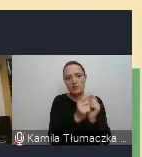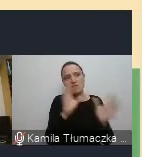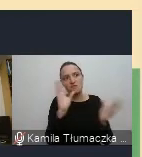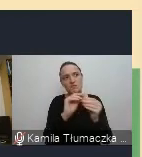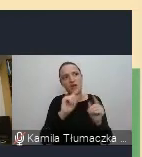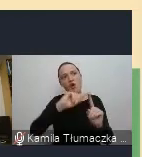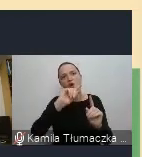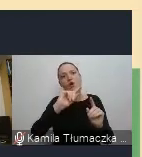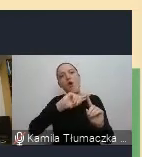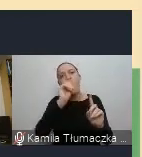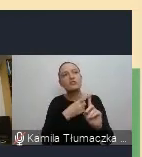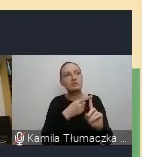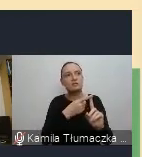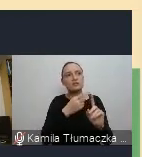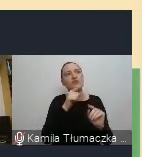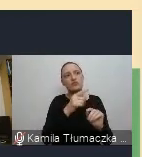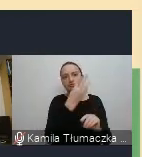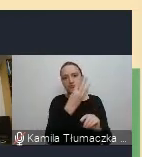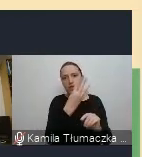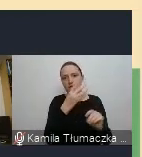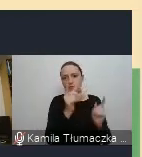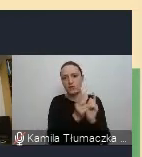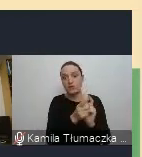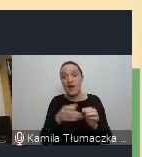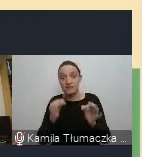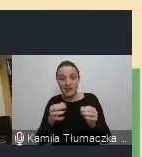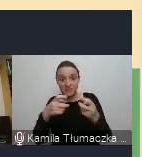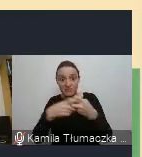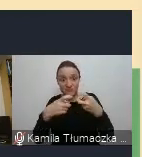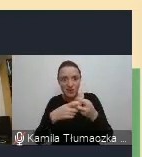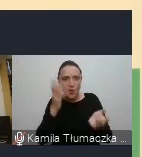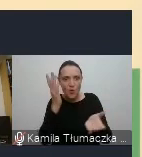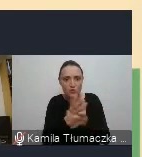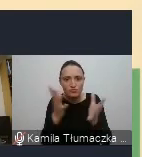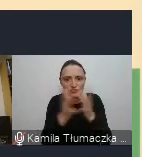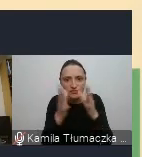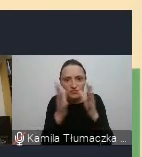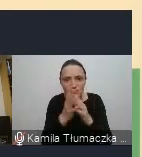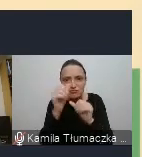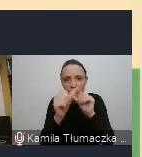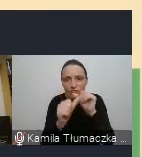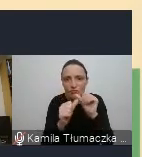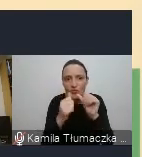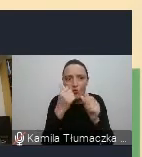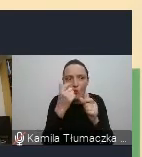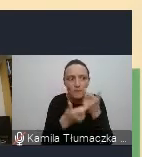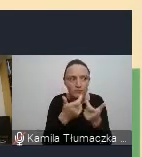tak w okresie pandemii tych spotkań było minimum 10, spotykałyśmy się co tydzień,